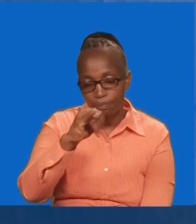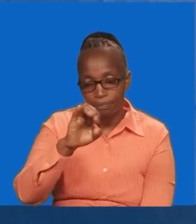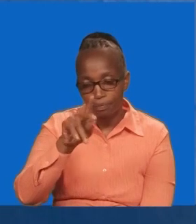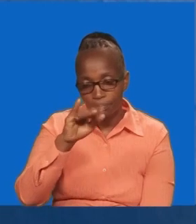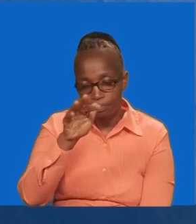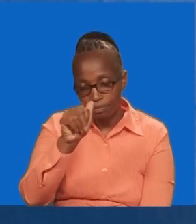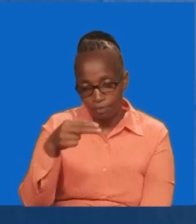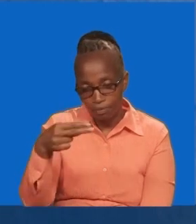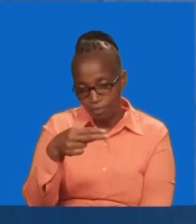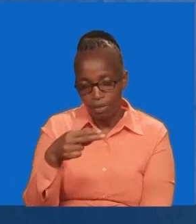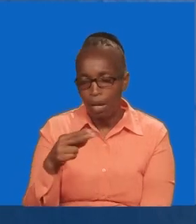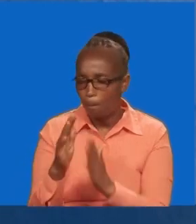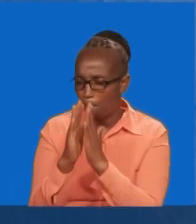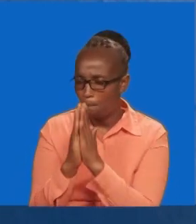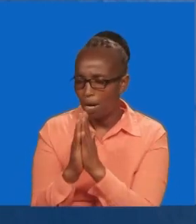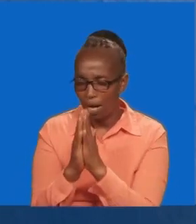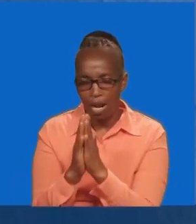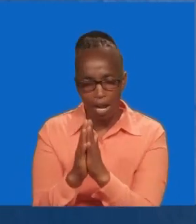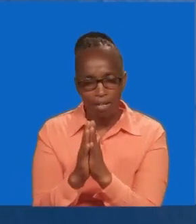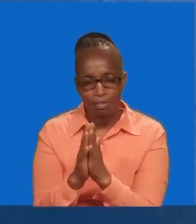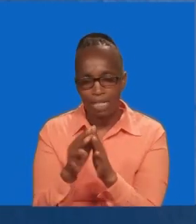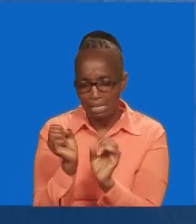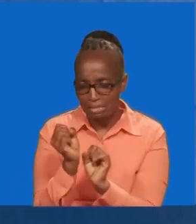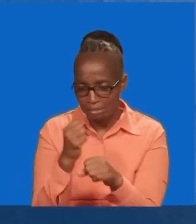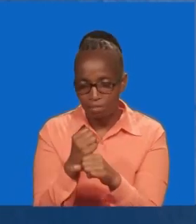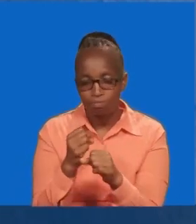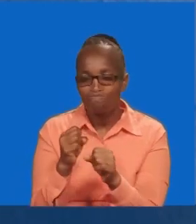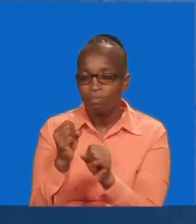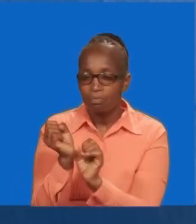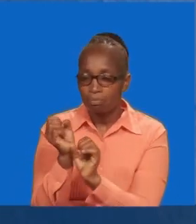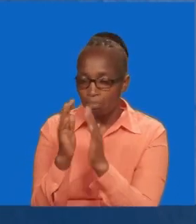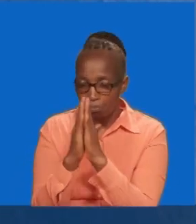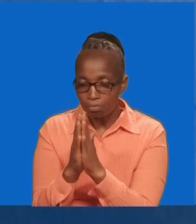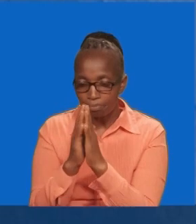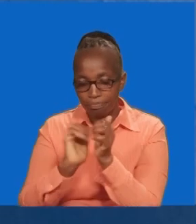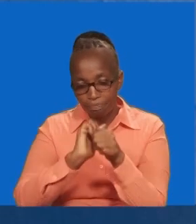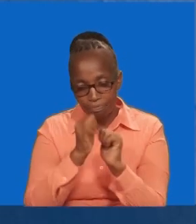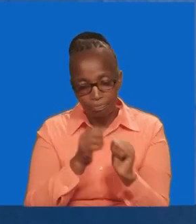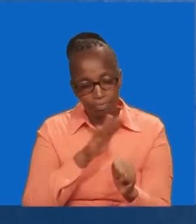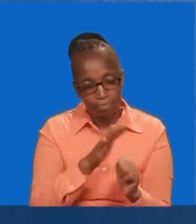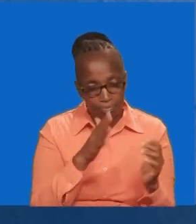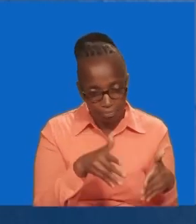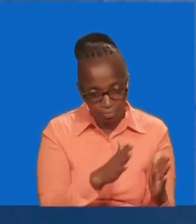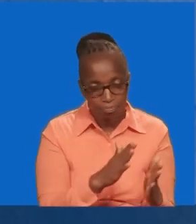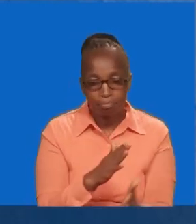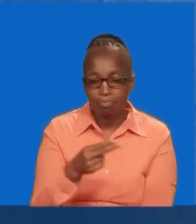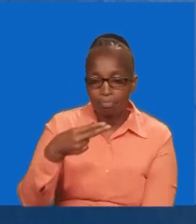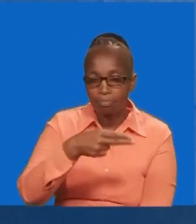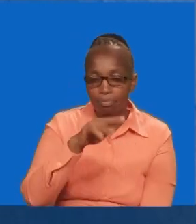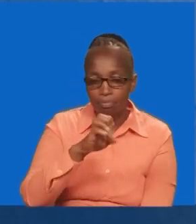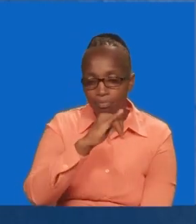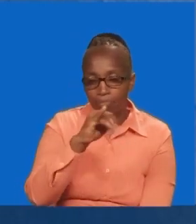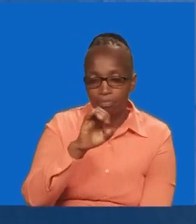Ezekia. Ezekia maombi aliweza na kungeuza hatima yake. Yaani Isaya aliweza na